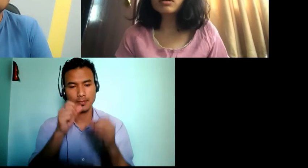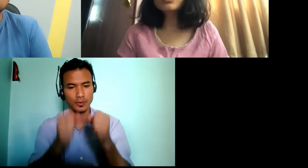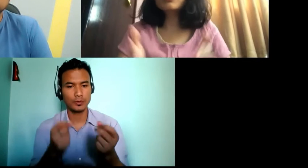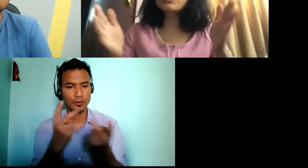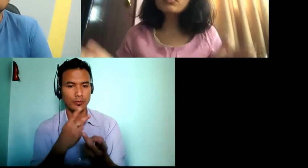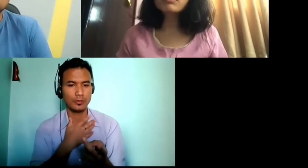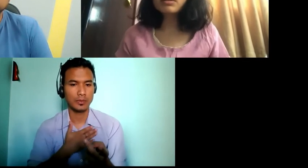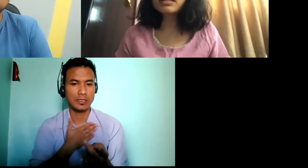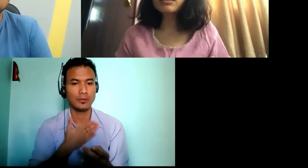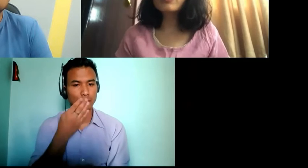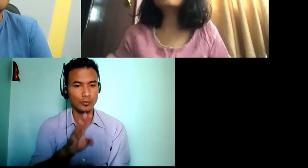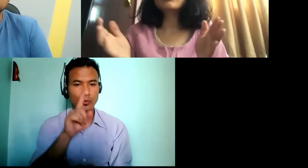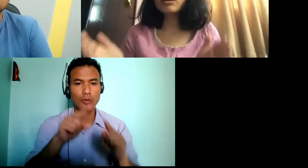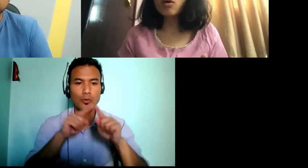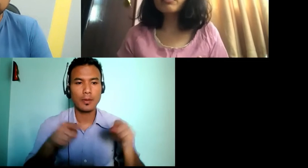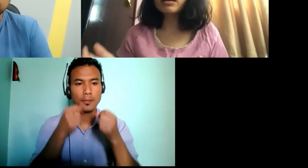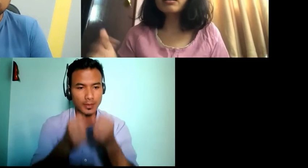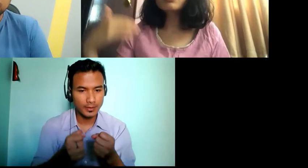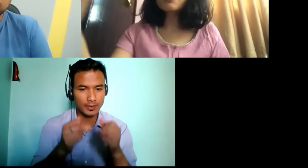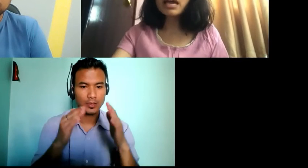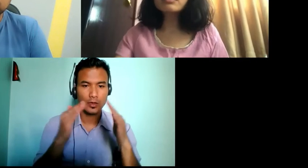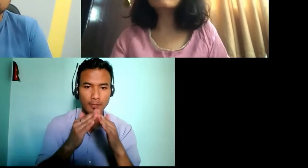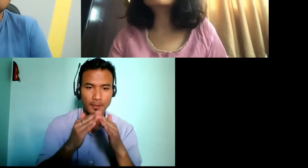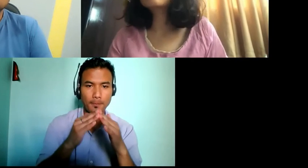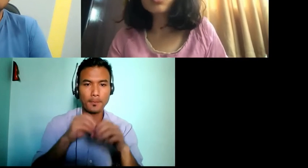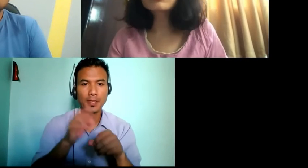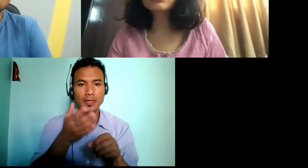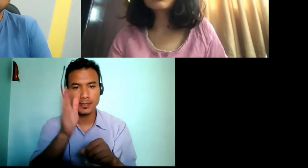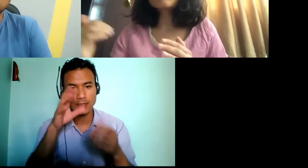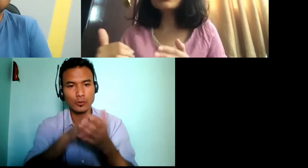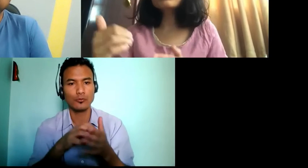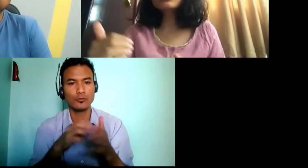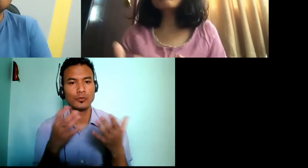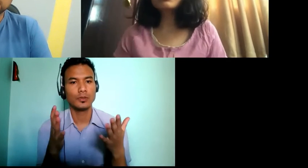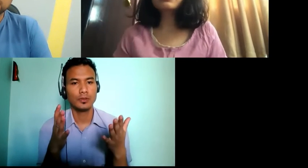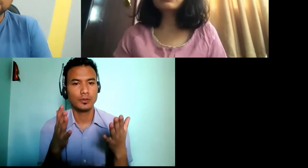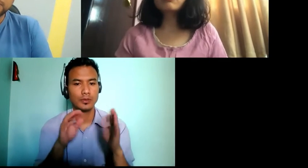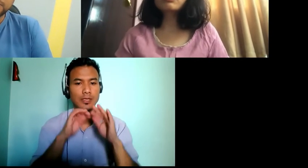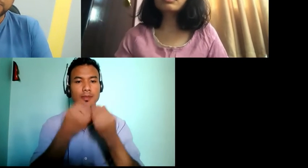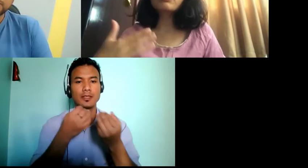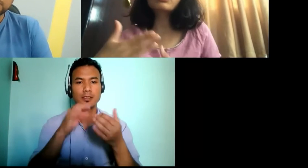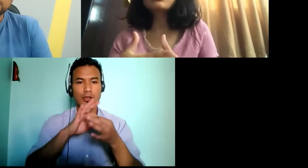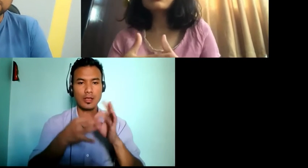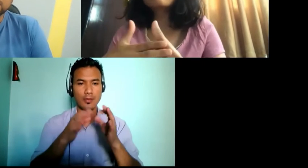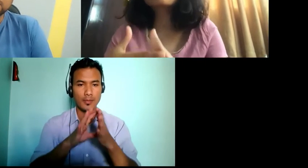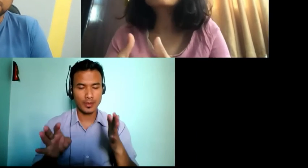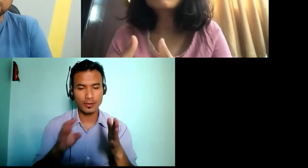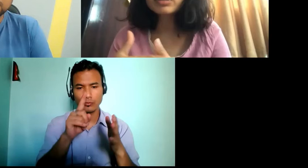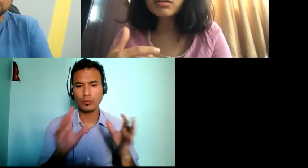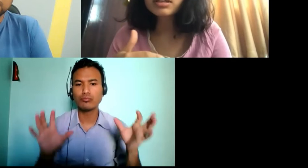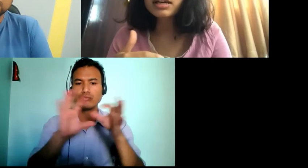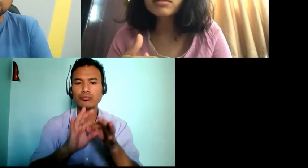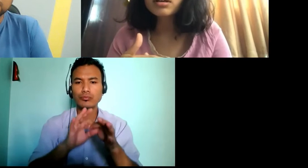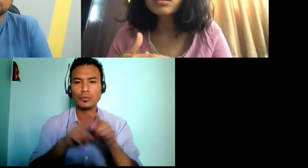फिल हुन्छ, एउटा रुममा बसिराख्नु पर्यो अथवा एउटा घरमा होइन, बाहिर जाने ठाउँ छैन. बट यो सोसियल मिडियाले के गरिरहेको छ, एउटा कनेक्सन बिल्डअप